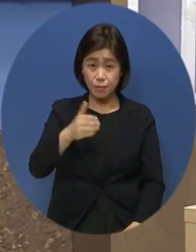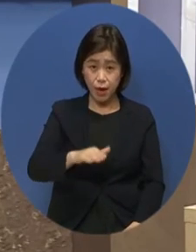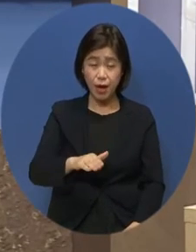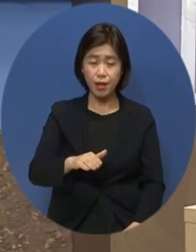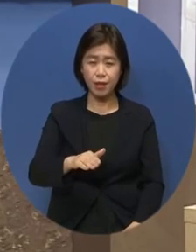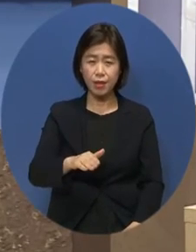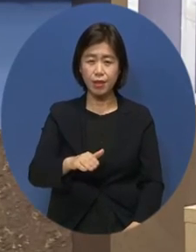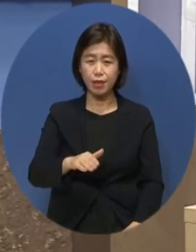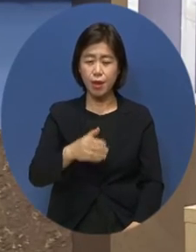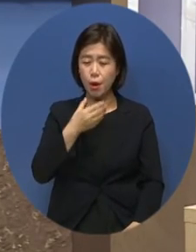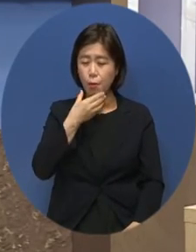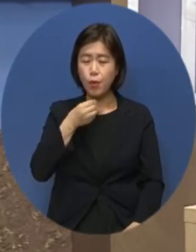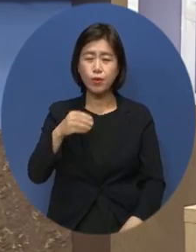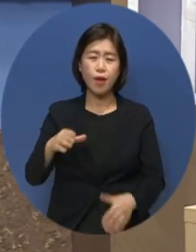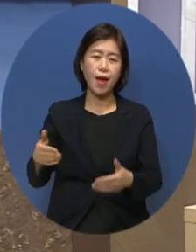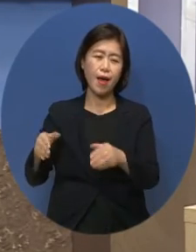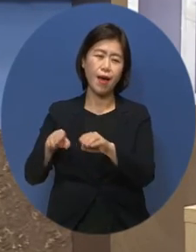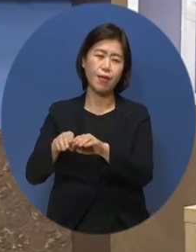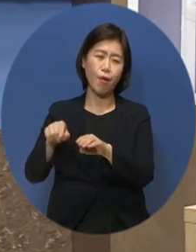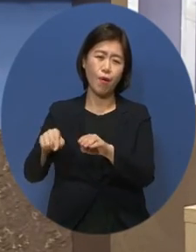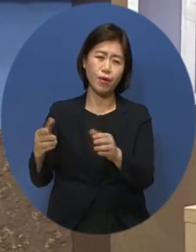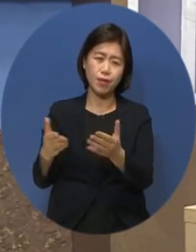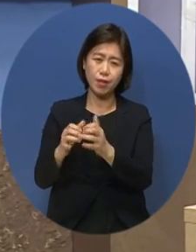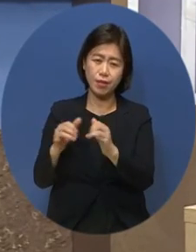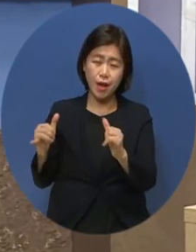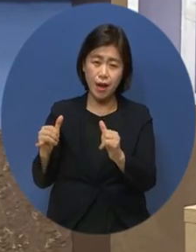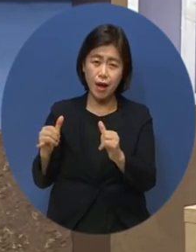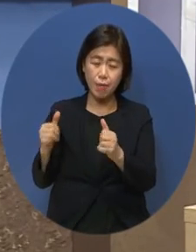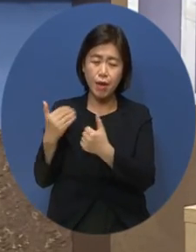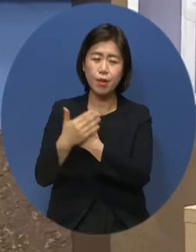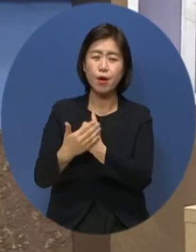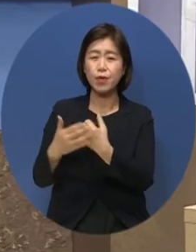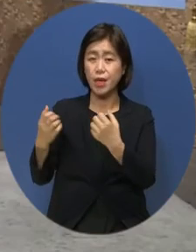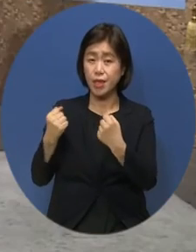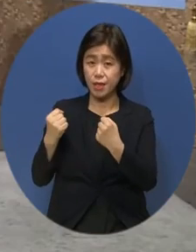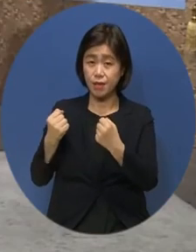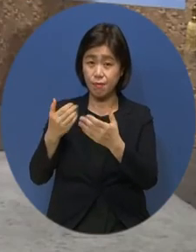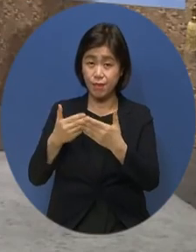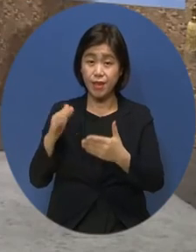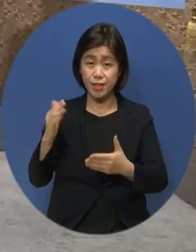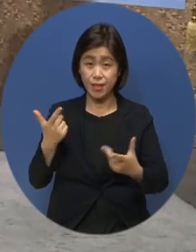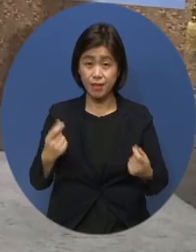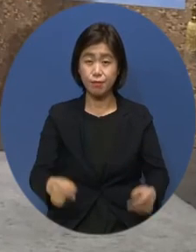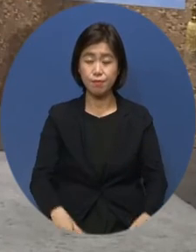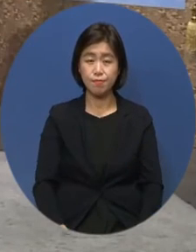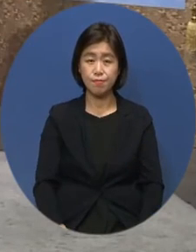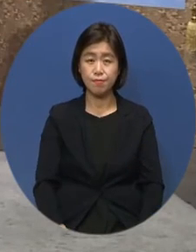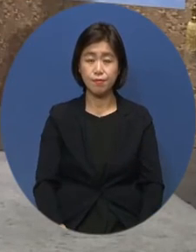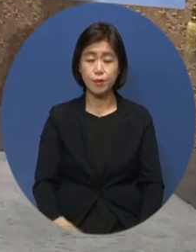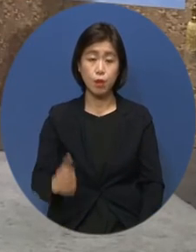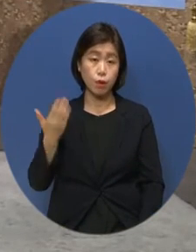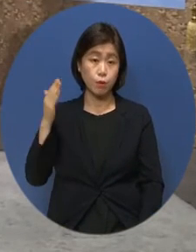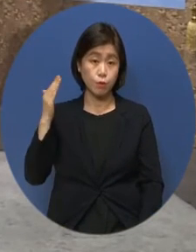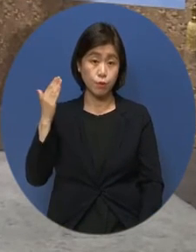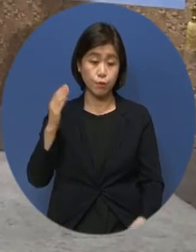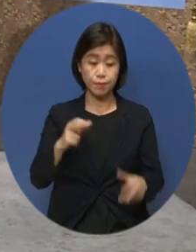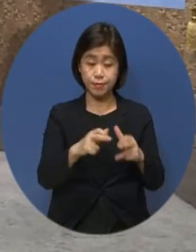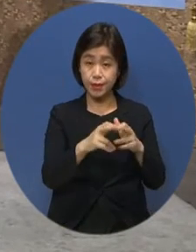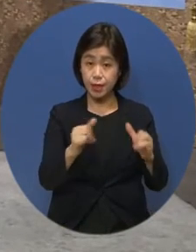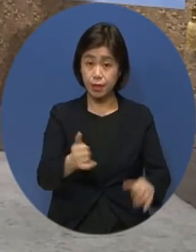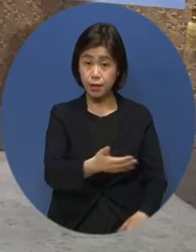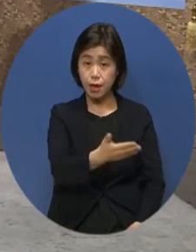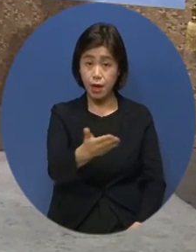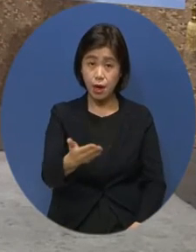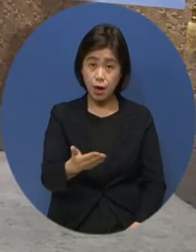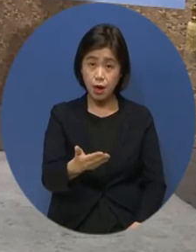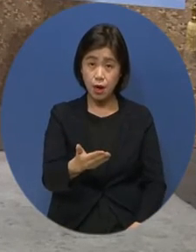힘이 될 것 같은데 그 장애인 당사자 분들은 좀 어떤가요 좀 힘듬 을 많이